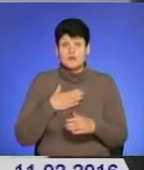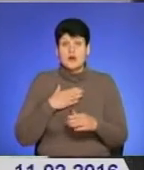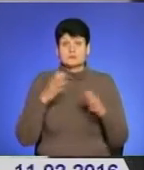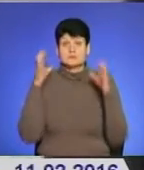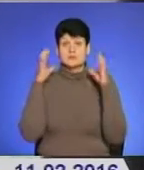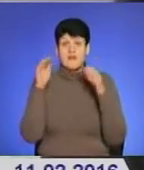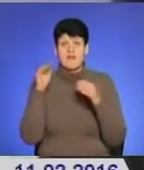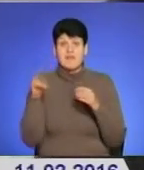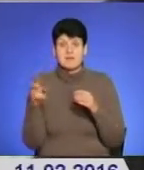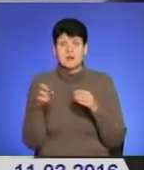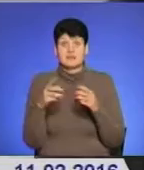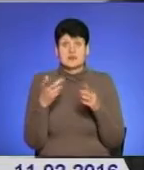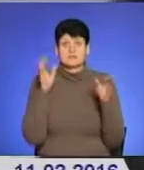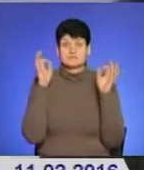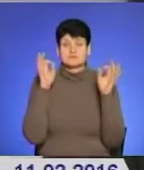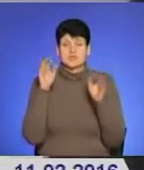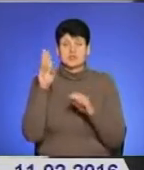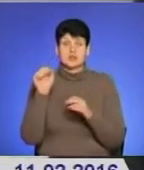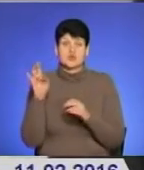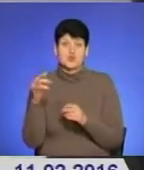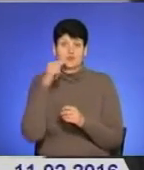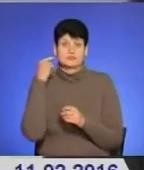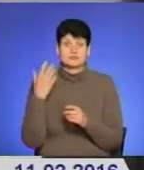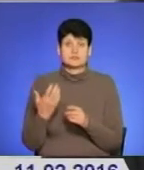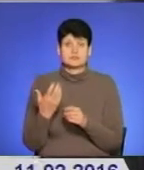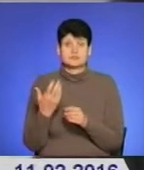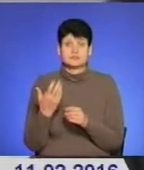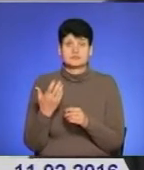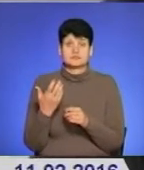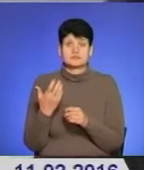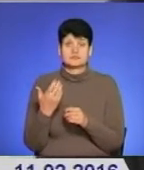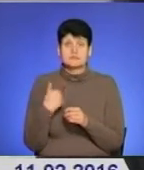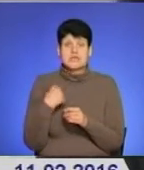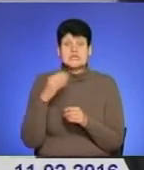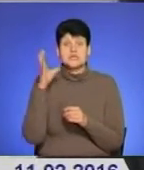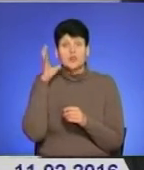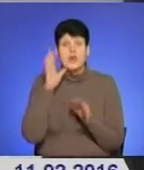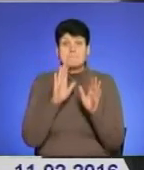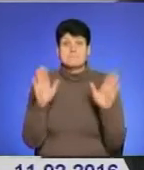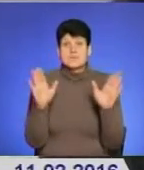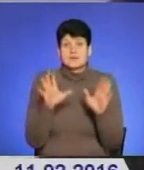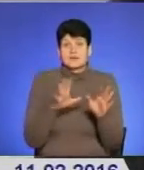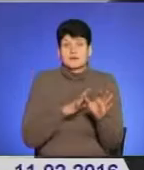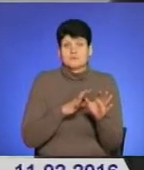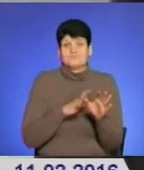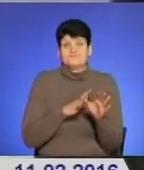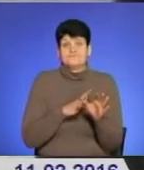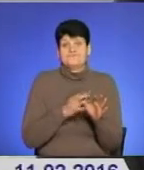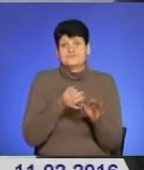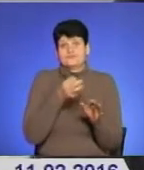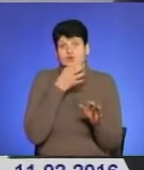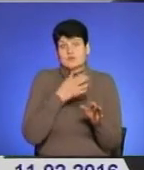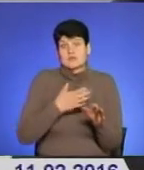ФМ, а там звучить шансон російський. Ми слухаємо пісні, які були по душі нашому президенту